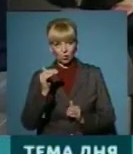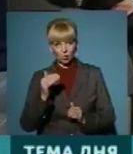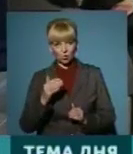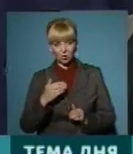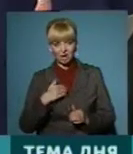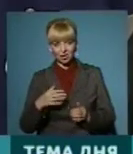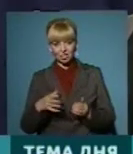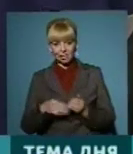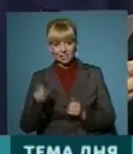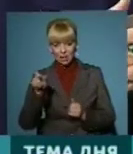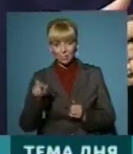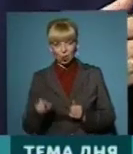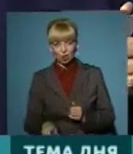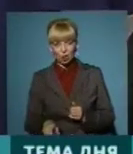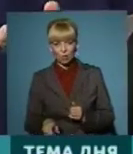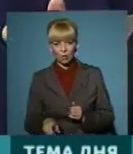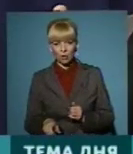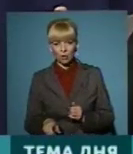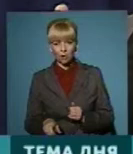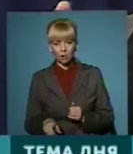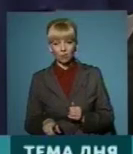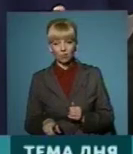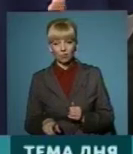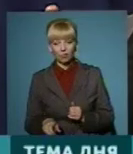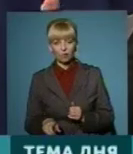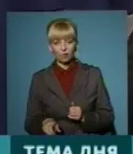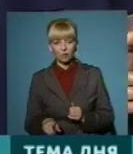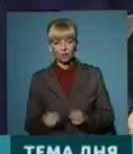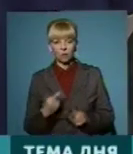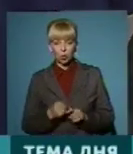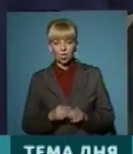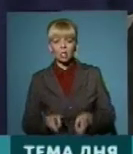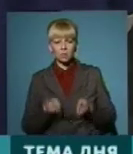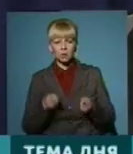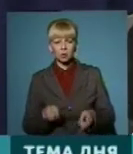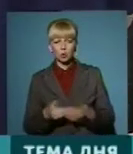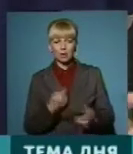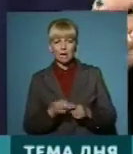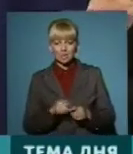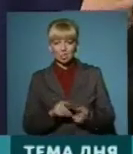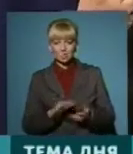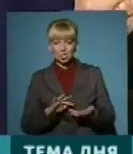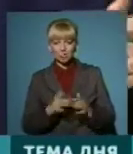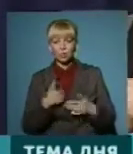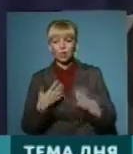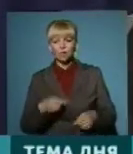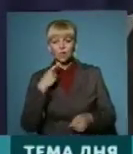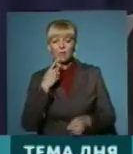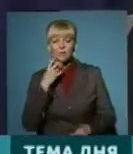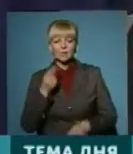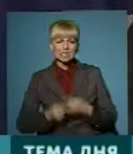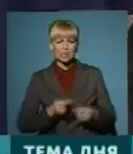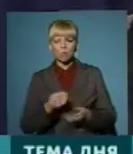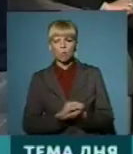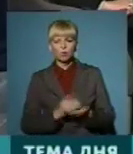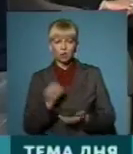землячок, да, и вот это одним росчерком пера, вот это преступление перед этими селами. Это я об этом говорил всегда и повторяю еще